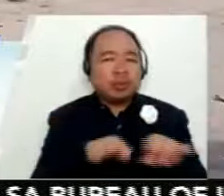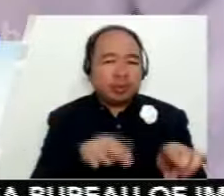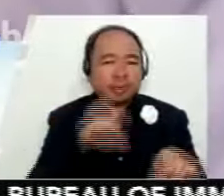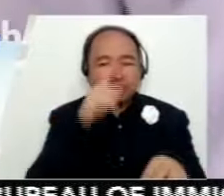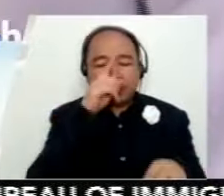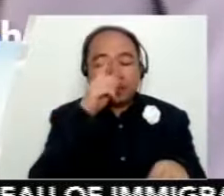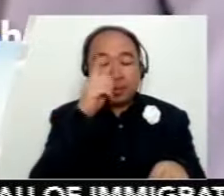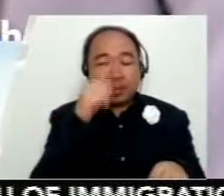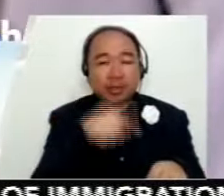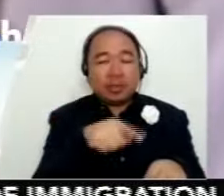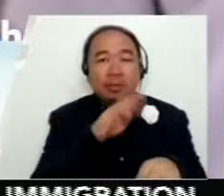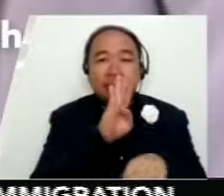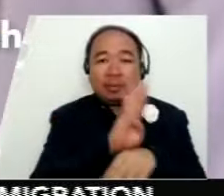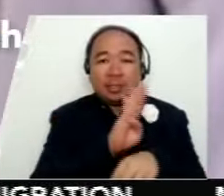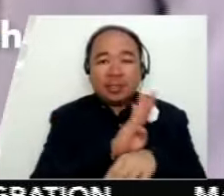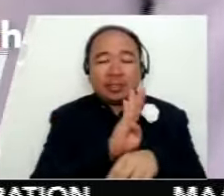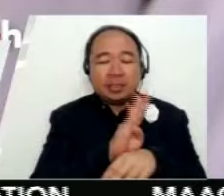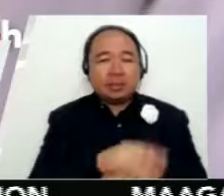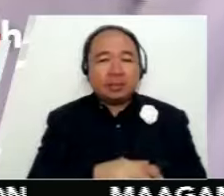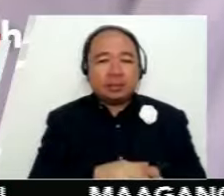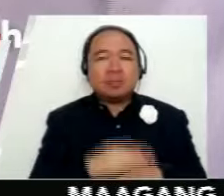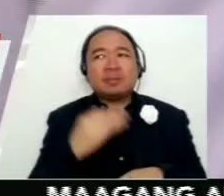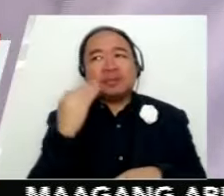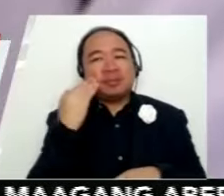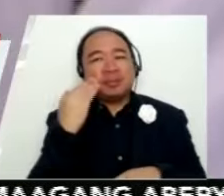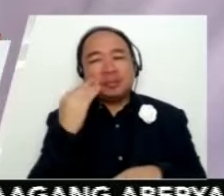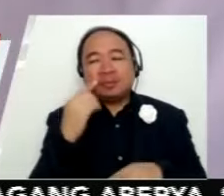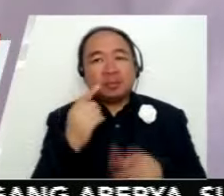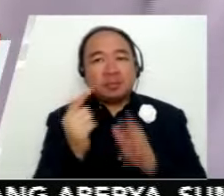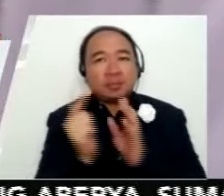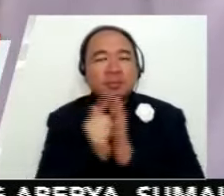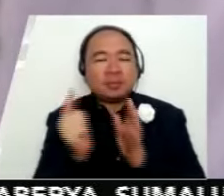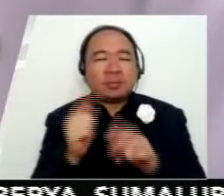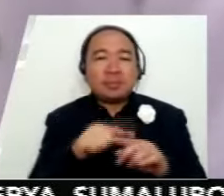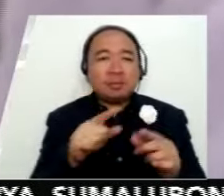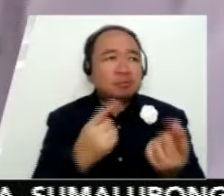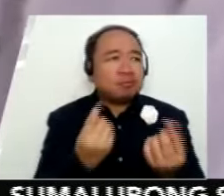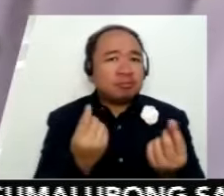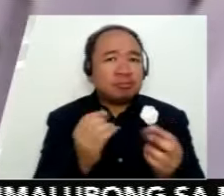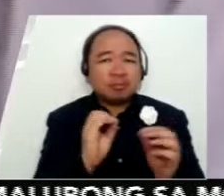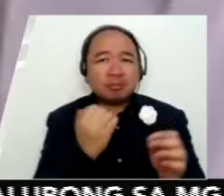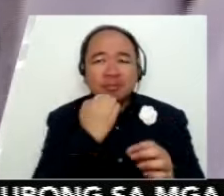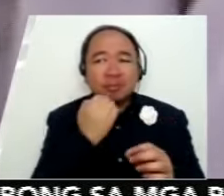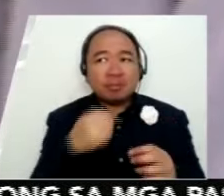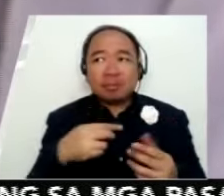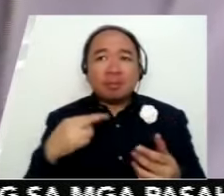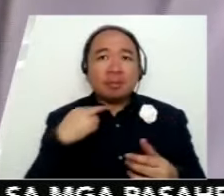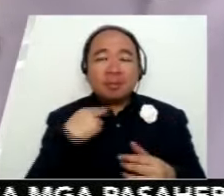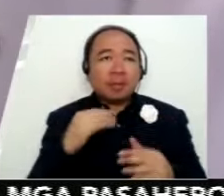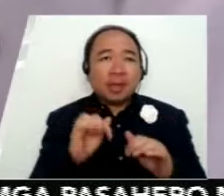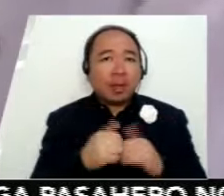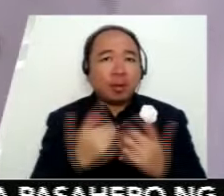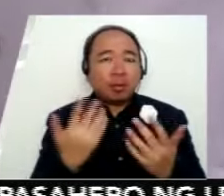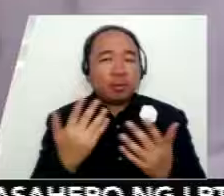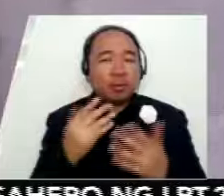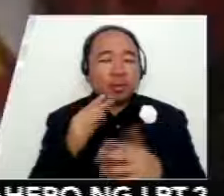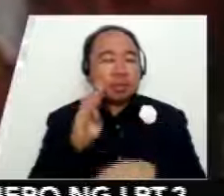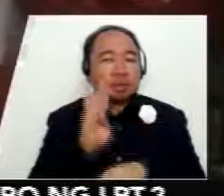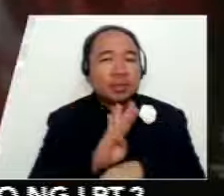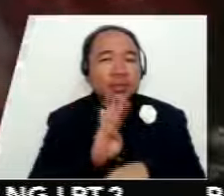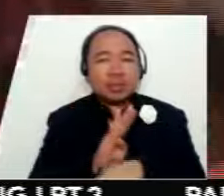nag-i-business sila. Alam na yung bawal talaga kailang ginagawaan dito eh. Wala na, di nang gaharap buhay. Wala pang haharap buhay kung hindi nang makapagtapos. Wala dalagi